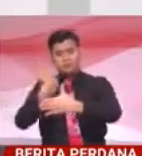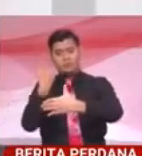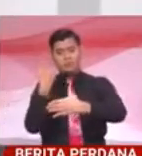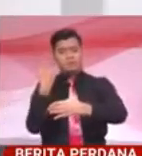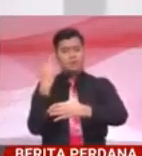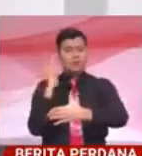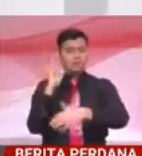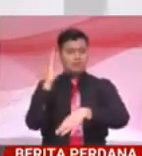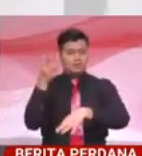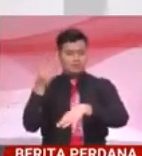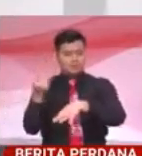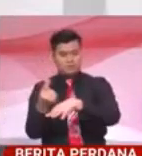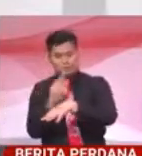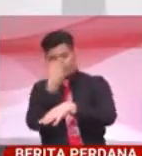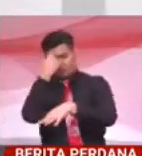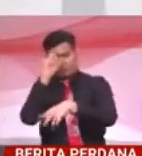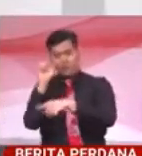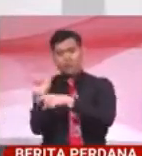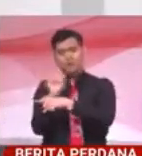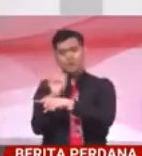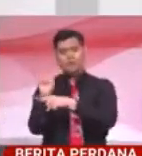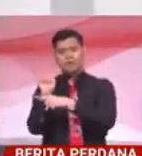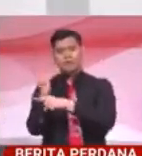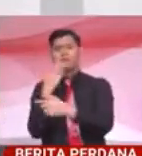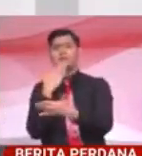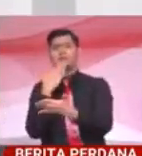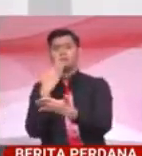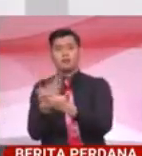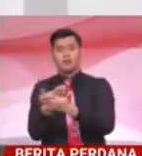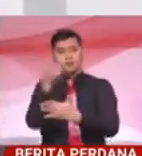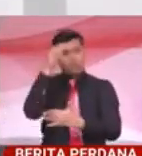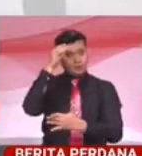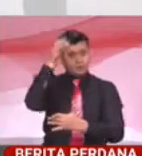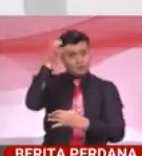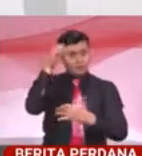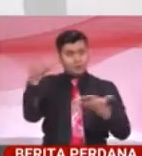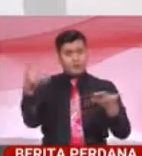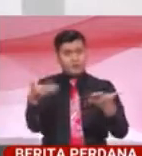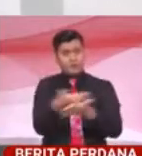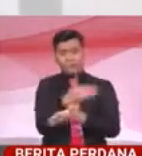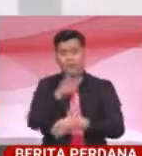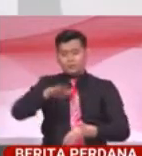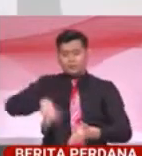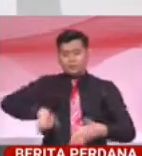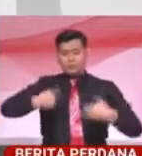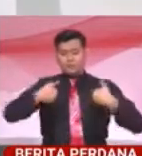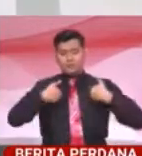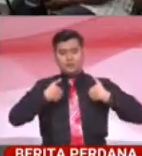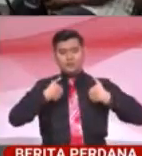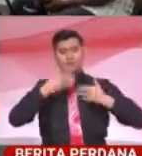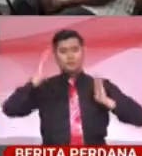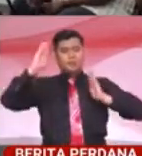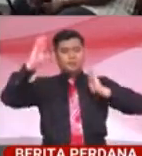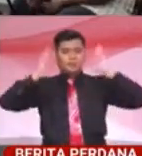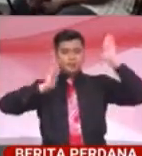akan digunakan untuk amal jariah. So itu adalah satu konsep yang baru yang belum ada lagi dekat Malaysia lah.